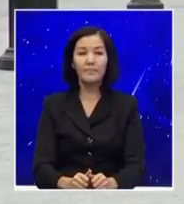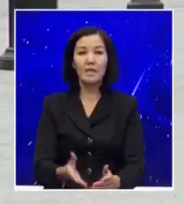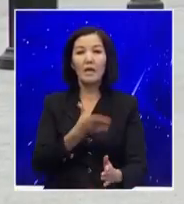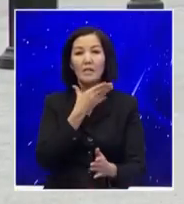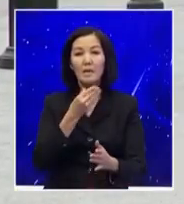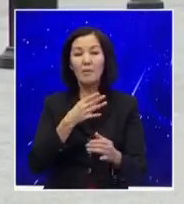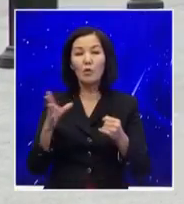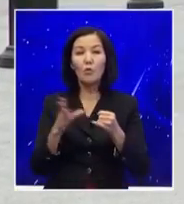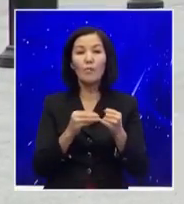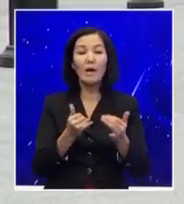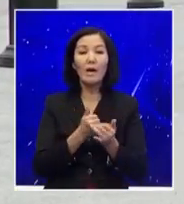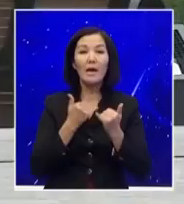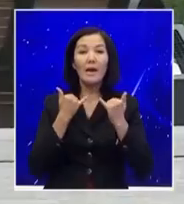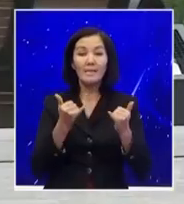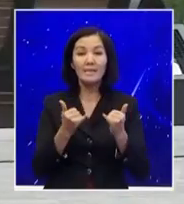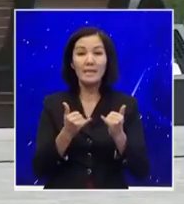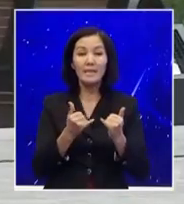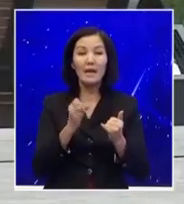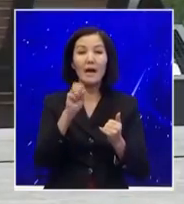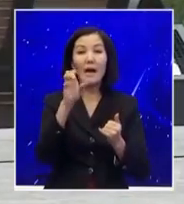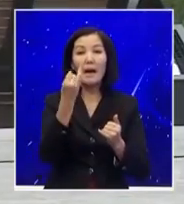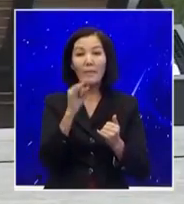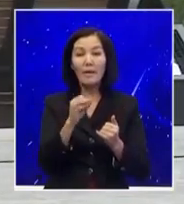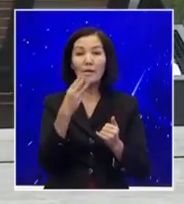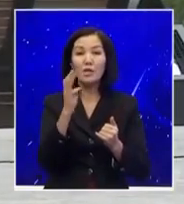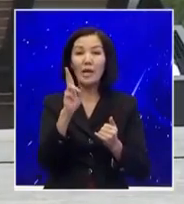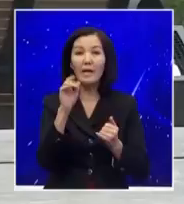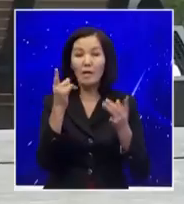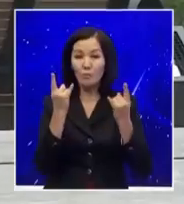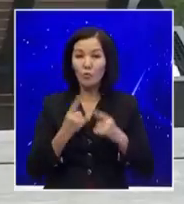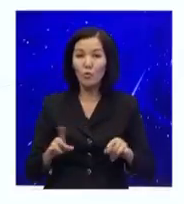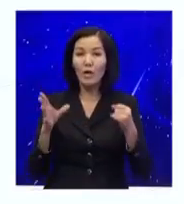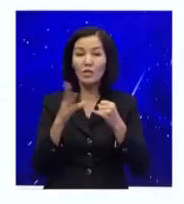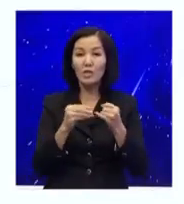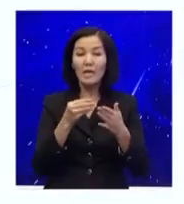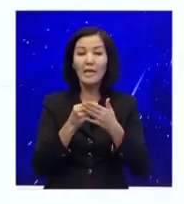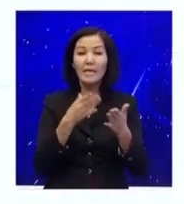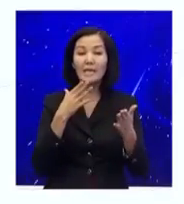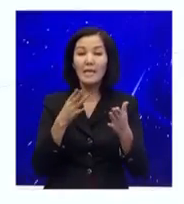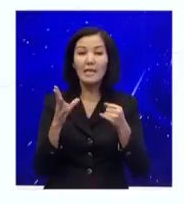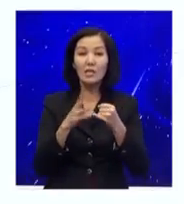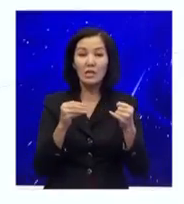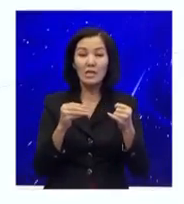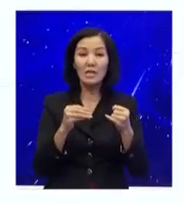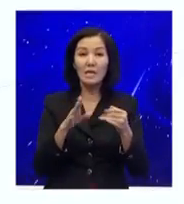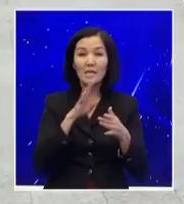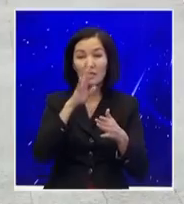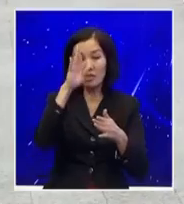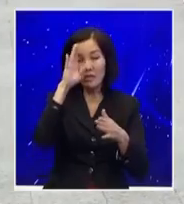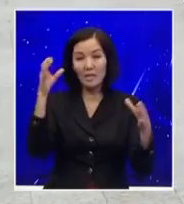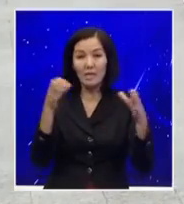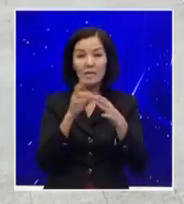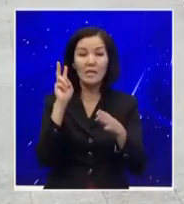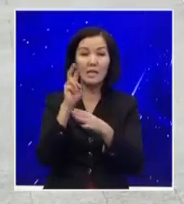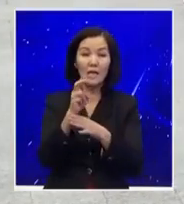топырағы қасиетті. Абай шәкәрімді өмірге келген құтты мекен. Киелі топыраққа табан тіреген жетісулық қыз жігіттер сапарын алдымен